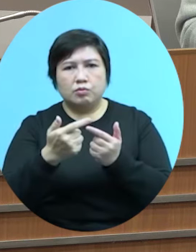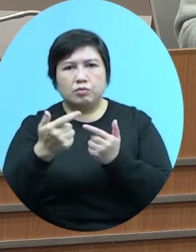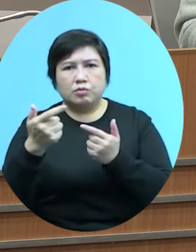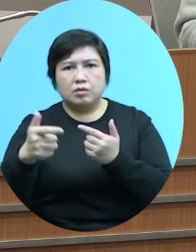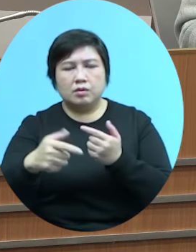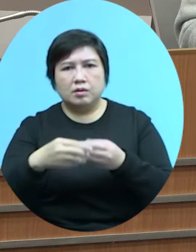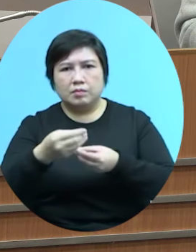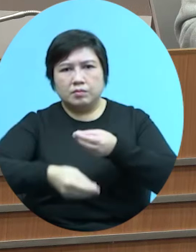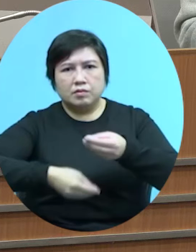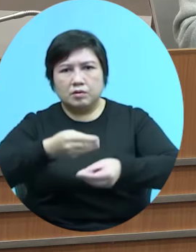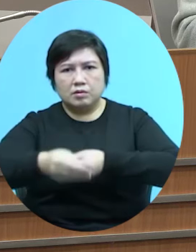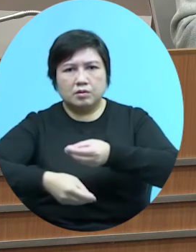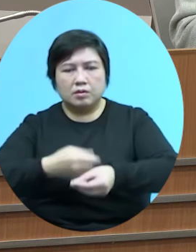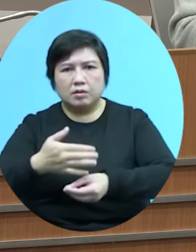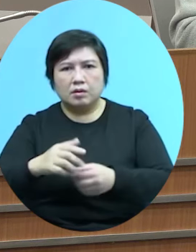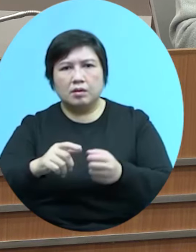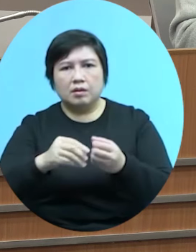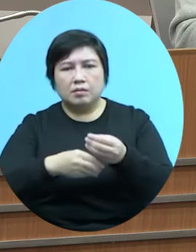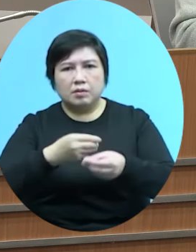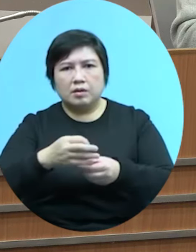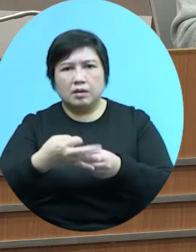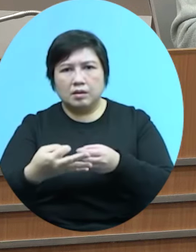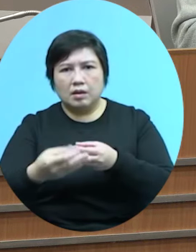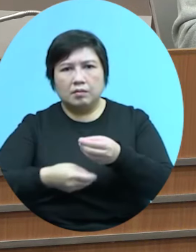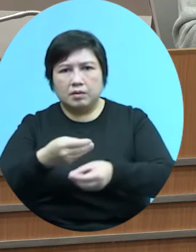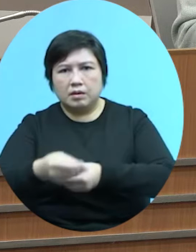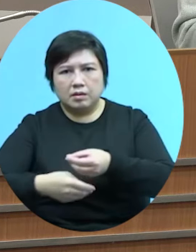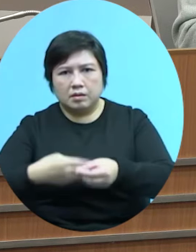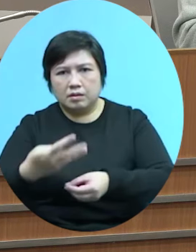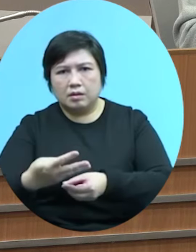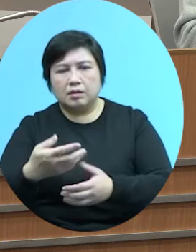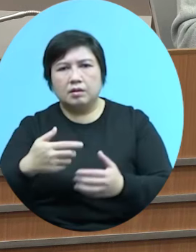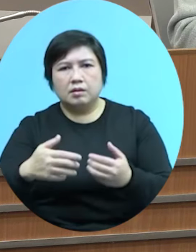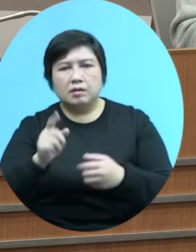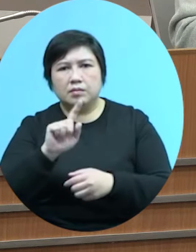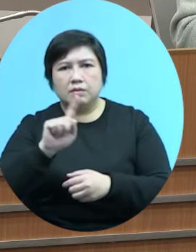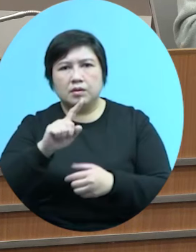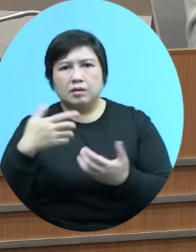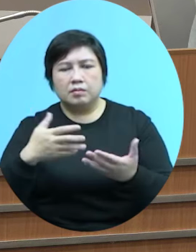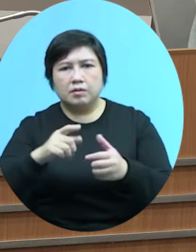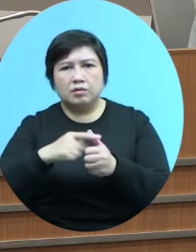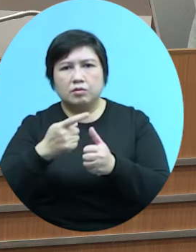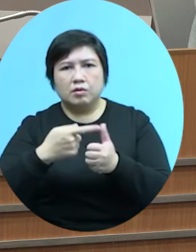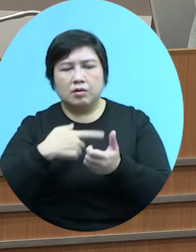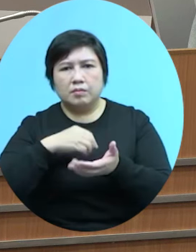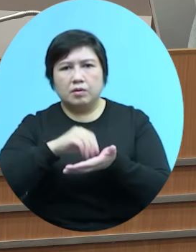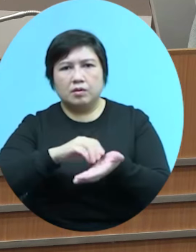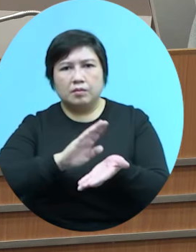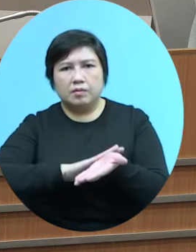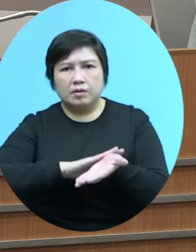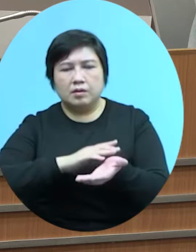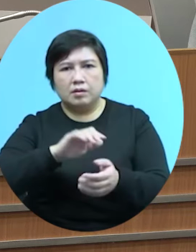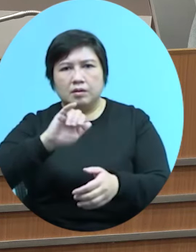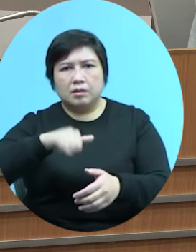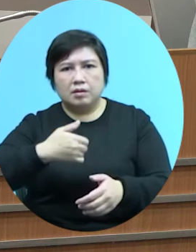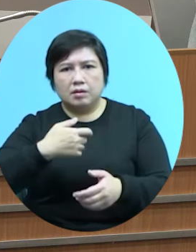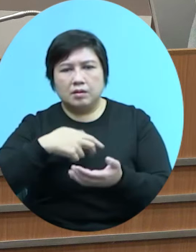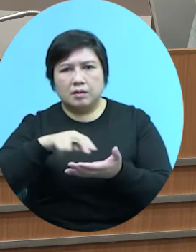幾代的傳播究竟是第三代第四代的傳播還是怎樣今天的初步確診數字裡面有多少是來自